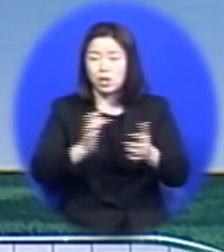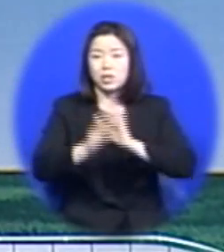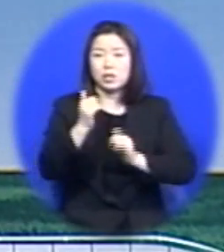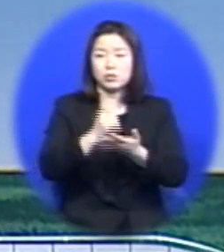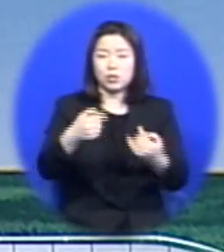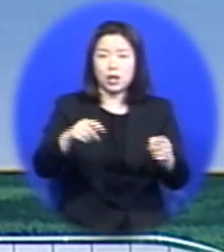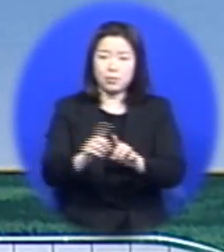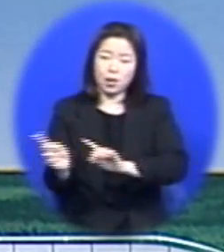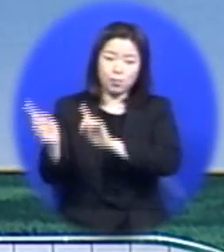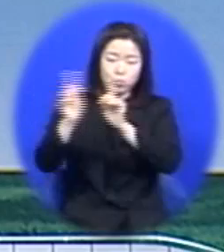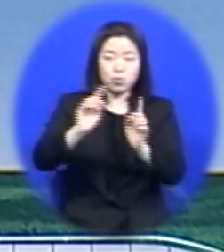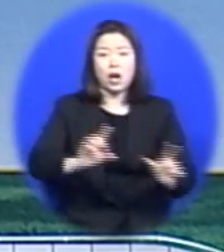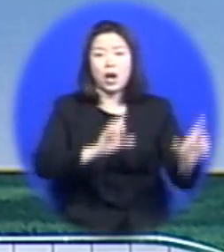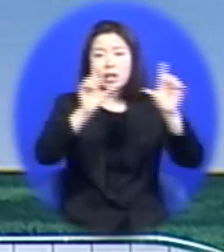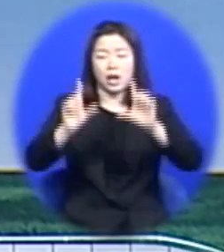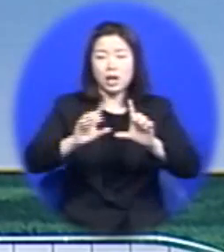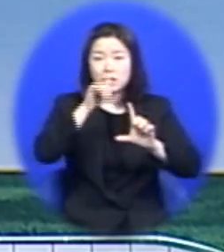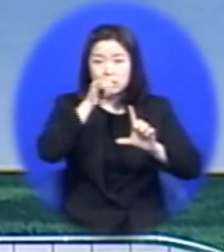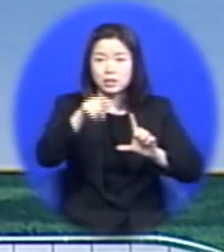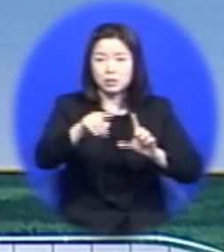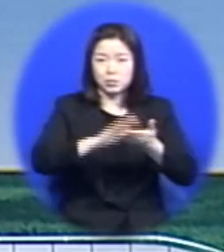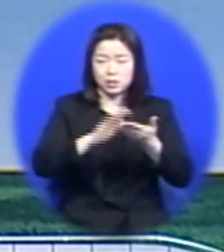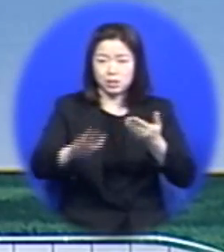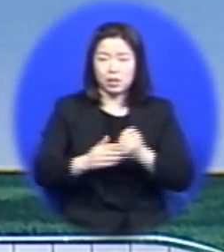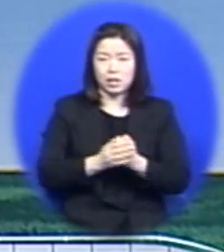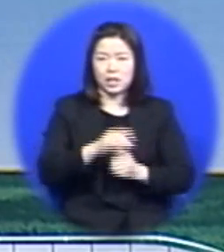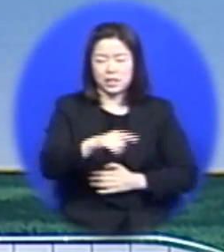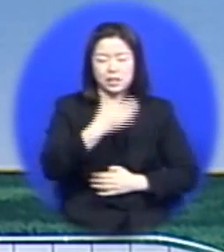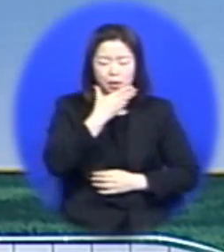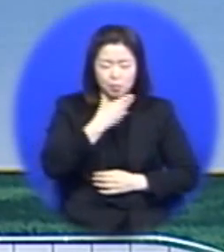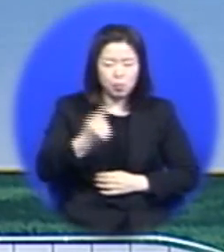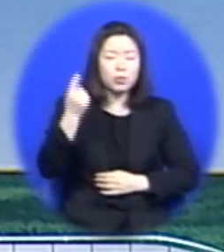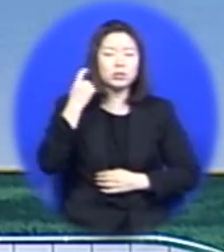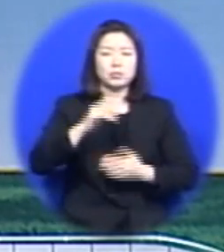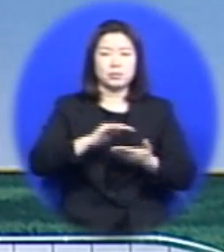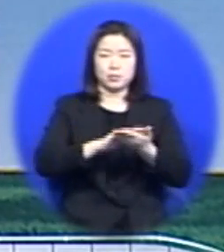겁니다. 이것이 복음입니다.